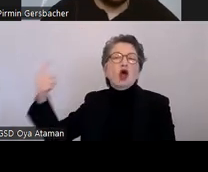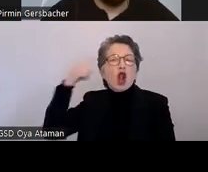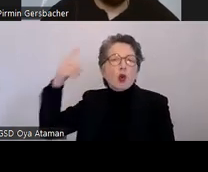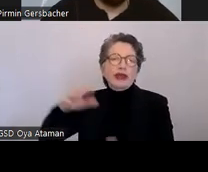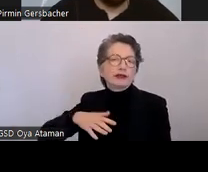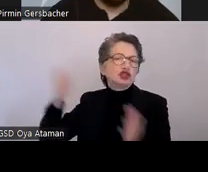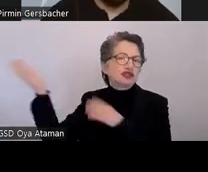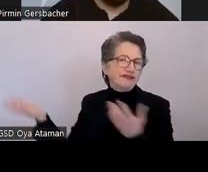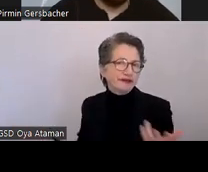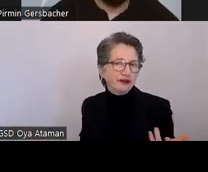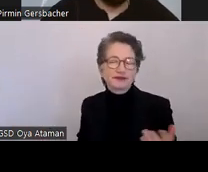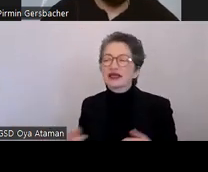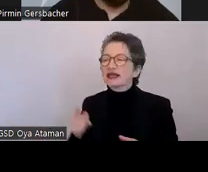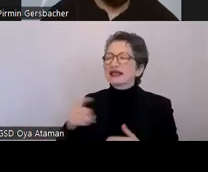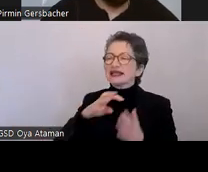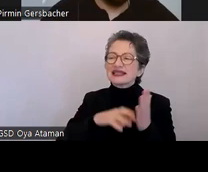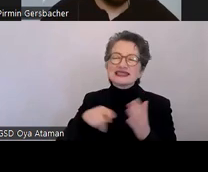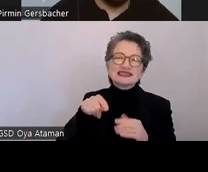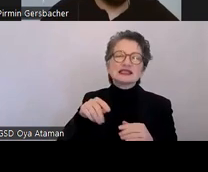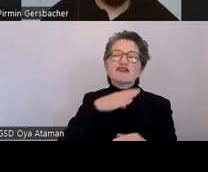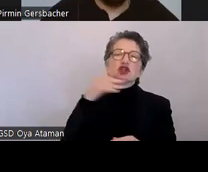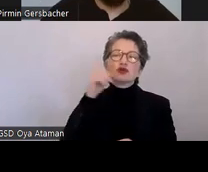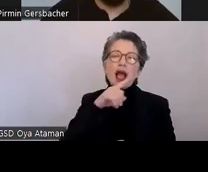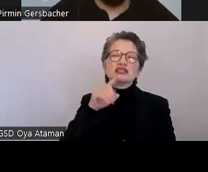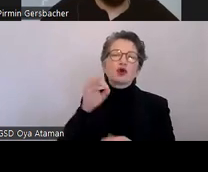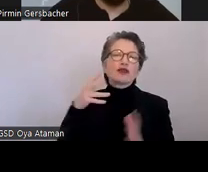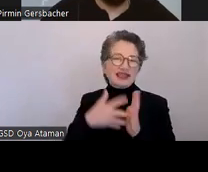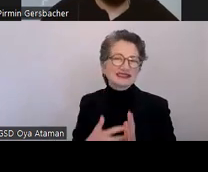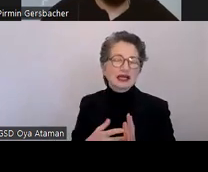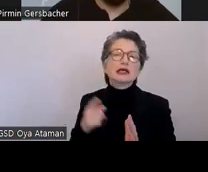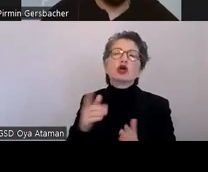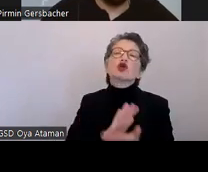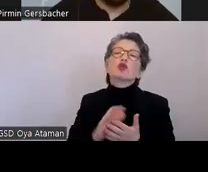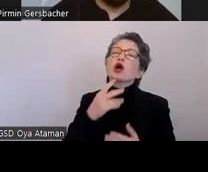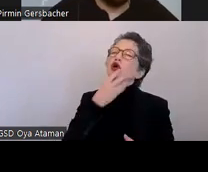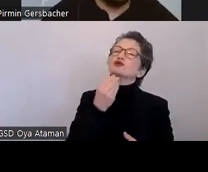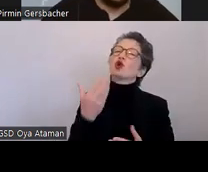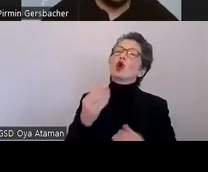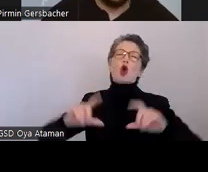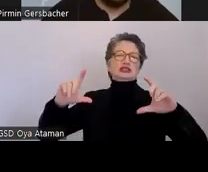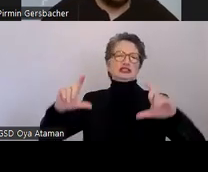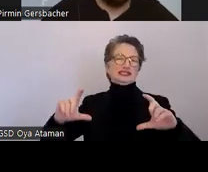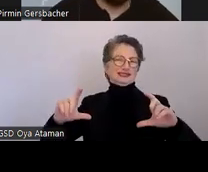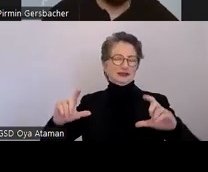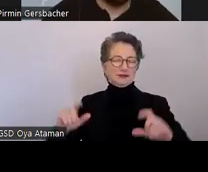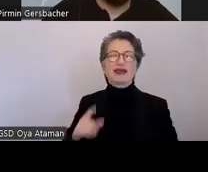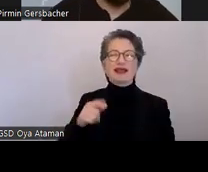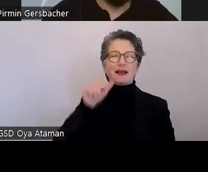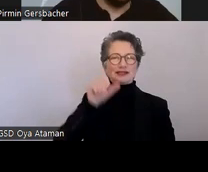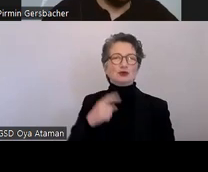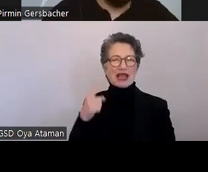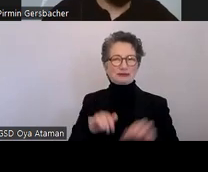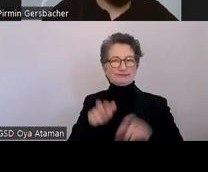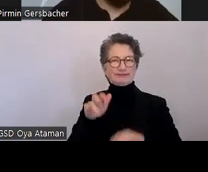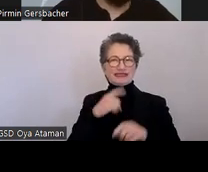hier einen Text, viel Spaß beim Testen. Und der sollte einfach nur groß sein. Und dann dachte sich die Person, wo das halt erstellt